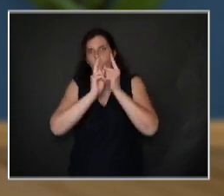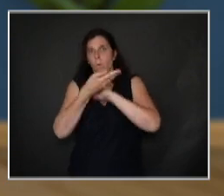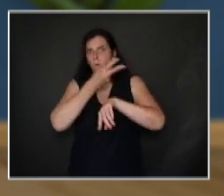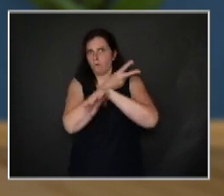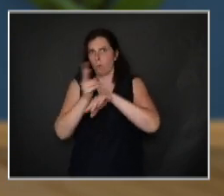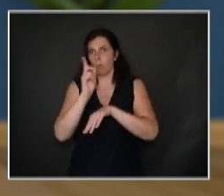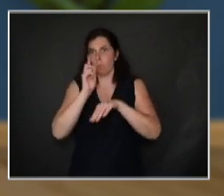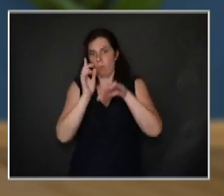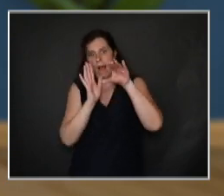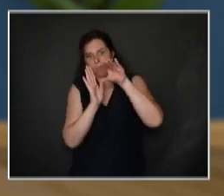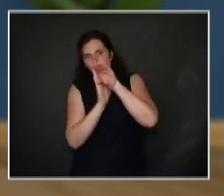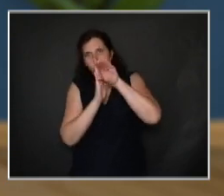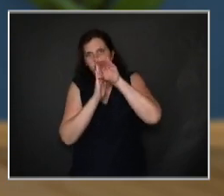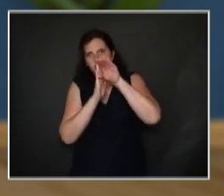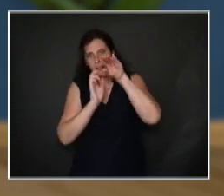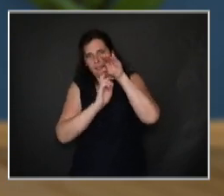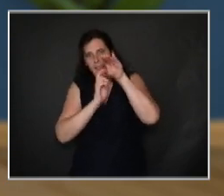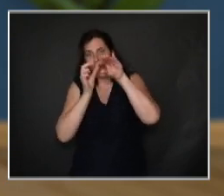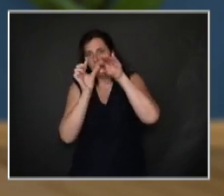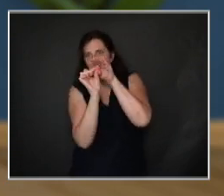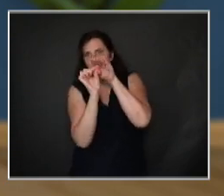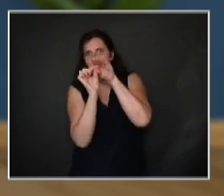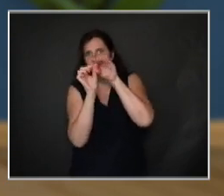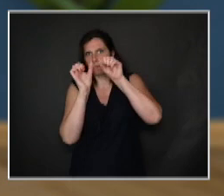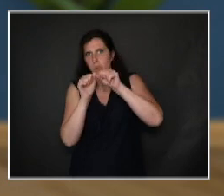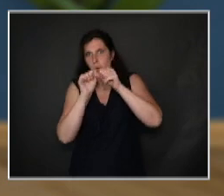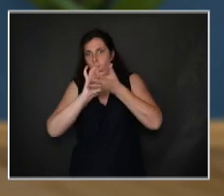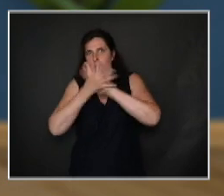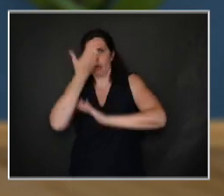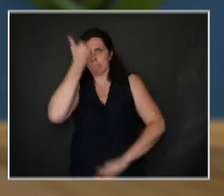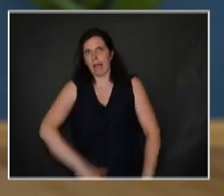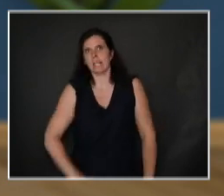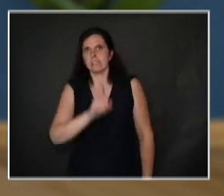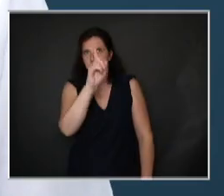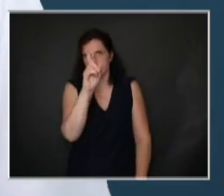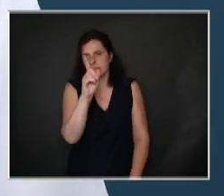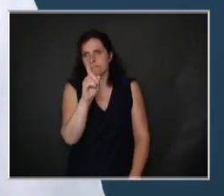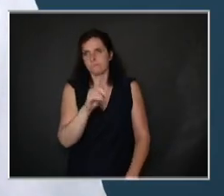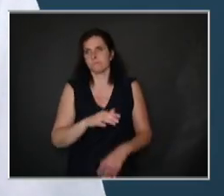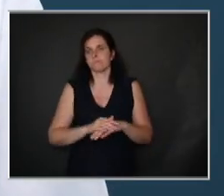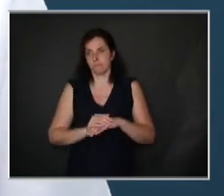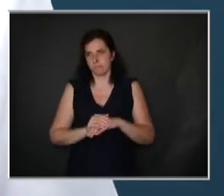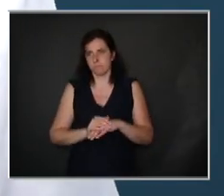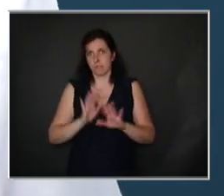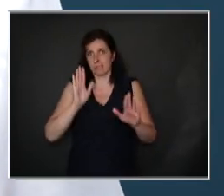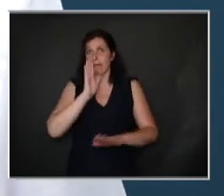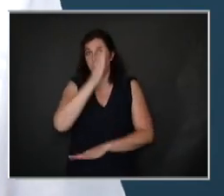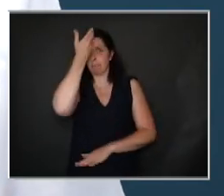a un contact physique, le nerf peut être écrasé et ça peut donner une paralysie. Il faut bien savoir que ces